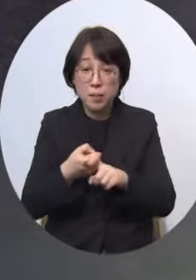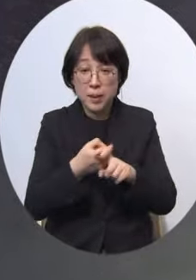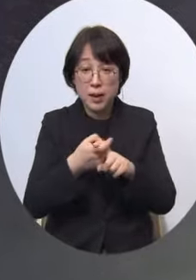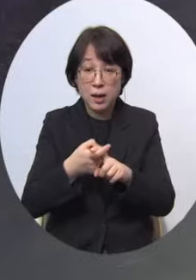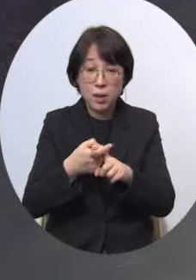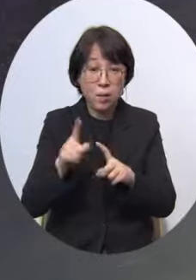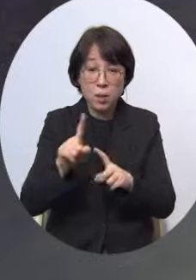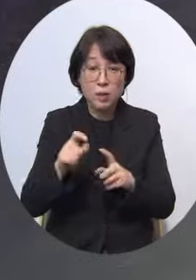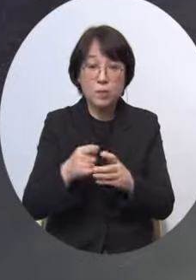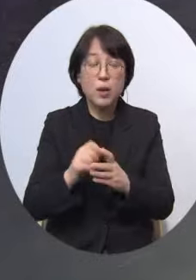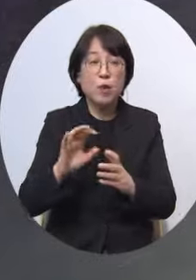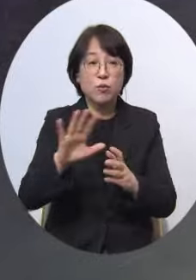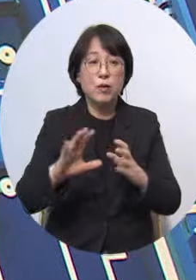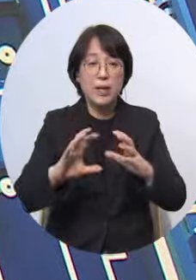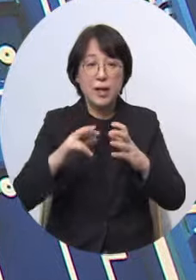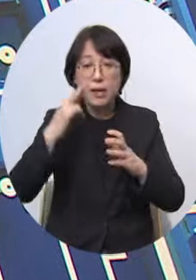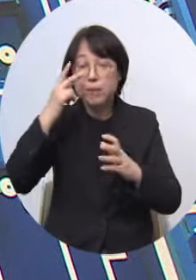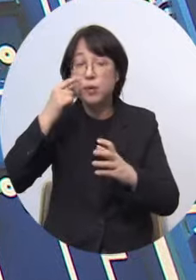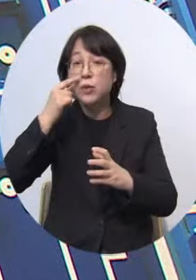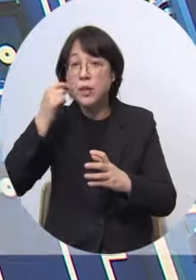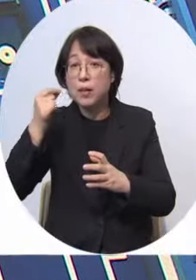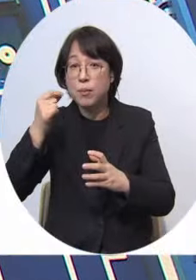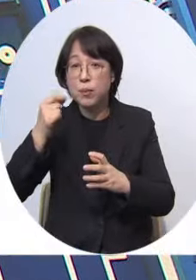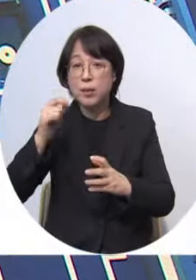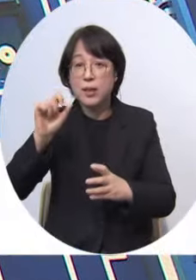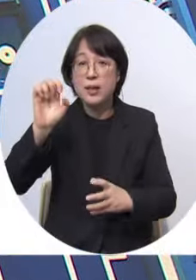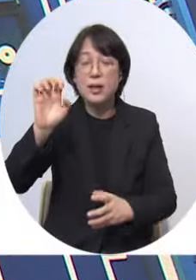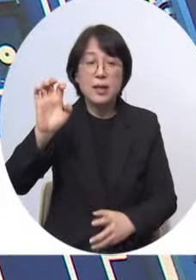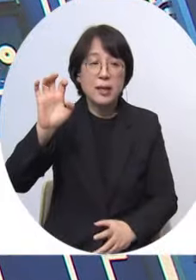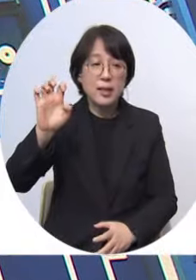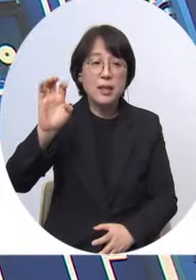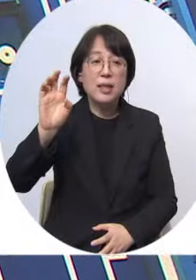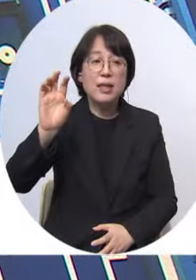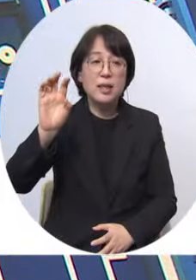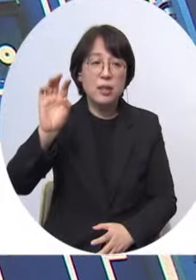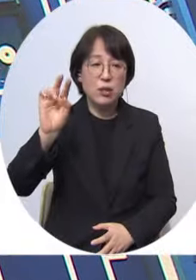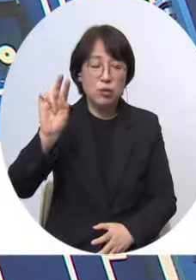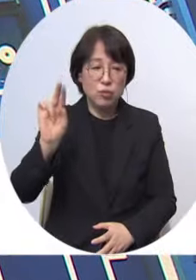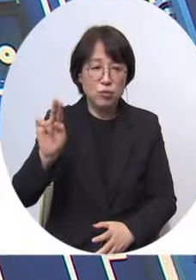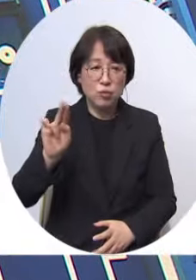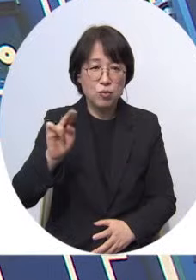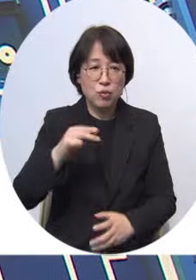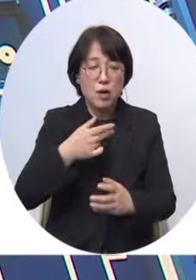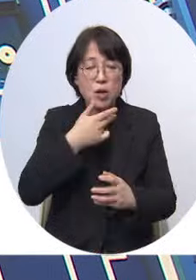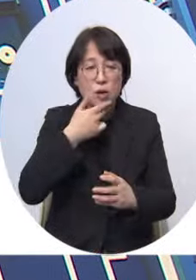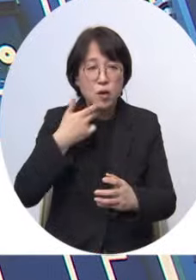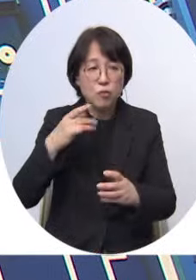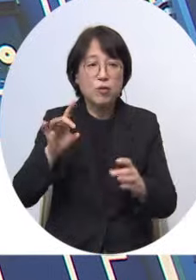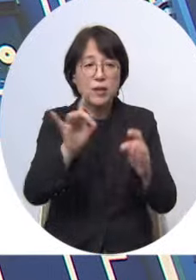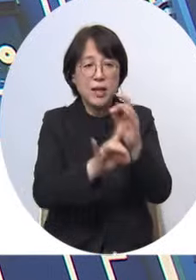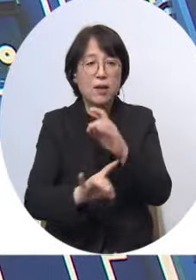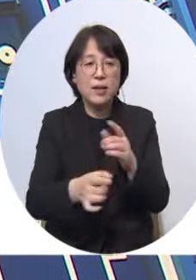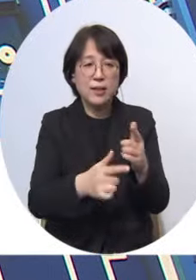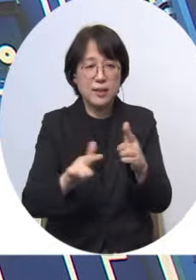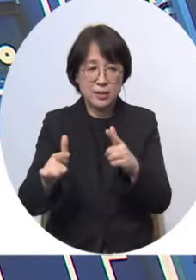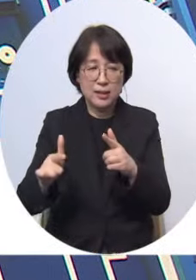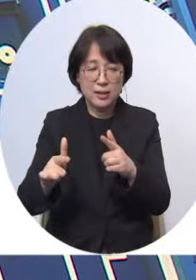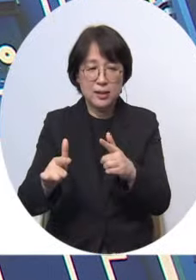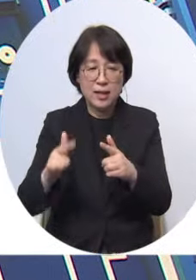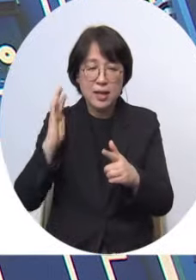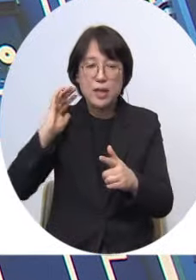네, 우리나라는 우선 미국과 일본, EU, 또 영국과 네덜란드 등 반도체 밸류체인 핵심국과